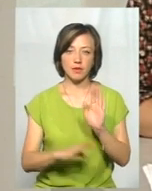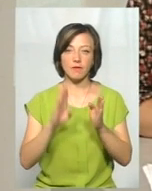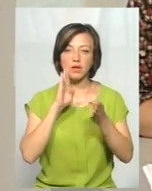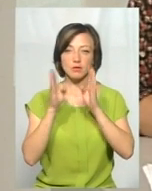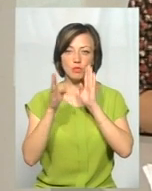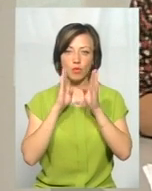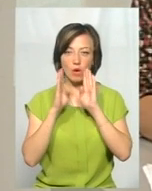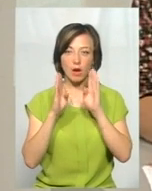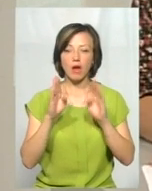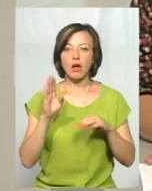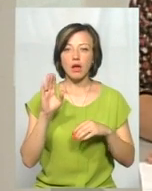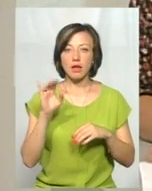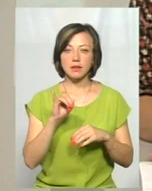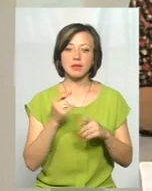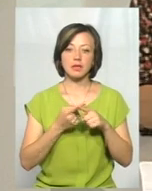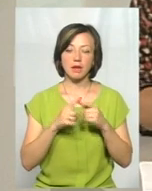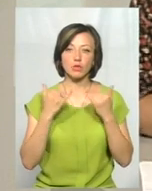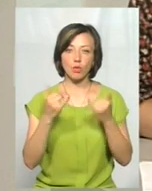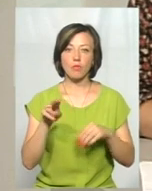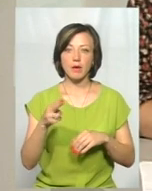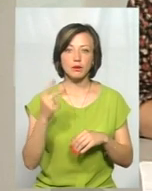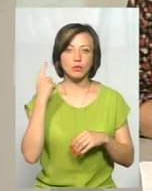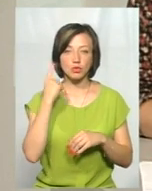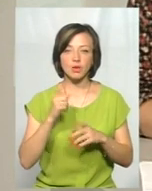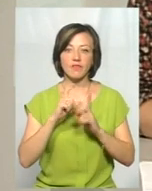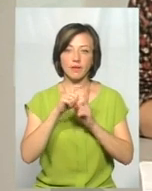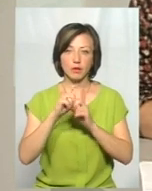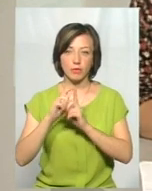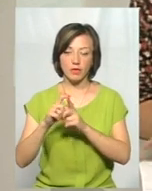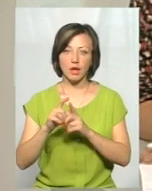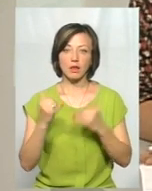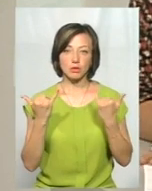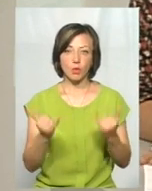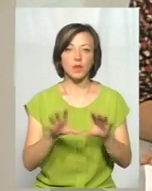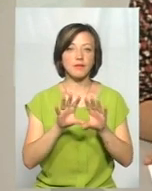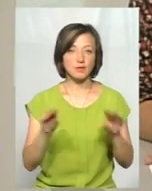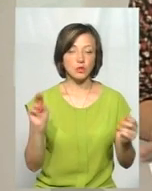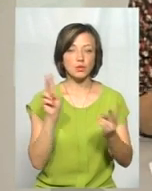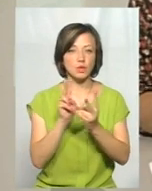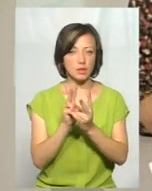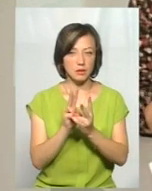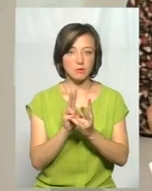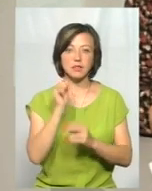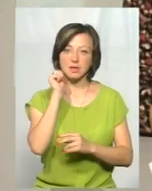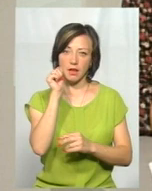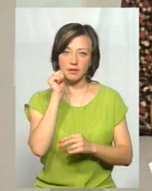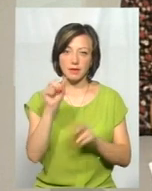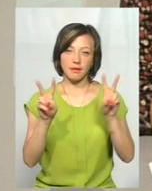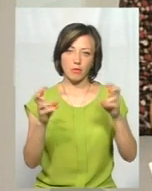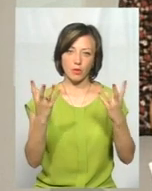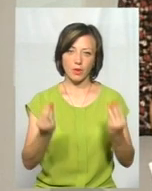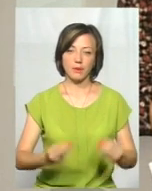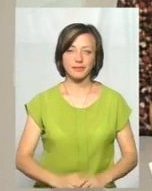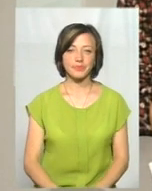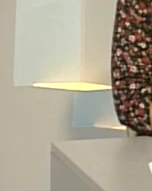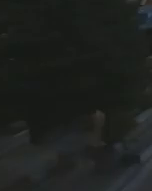соцмережі Facebook, задля того, аби в п'ятницю почути на них відповідь. А на сьогодні все. Зустрінемося ще завтра з темою дня.